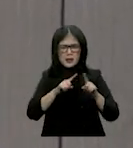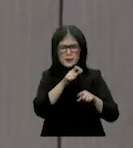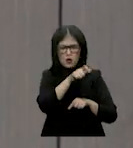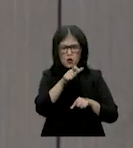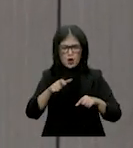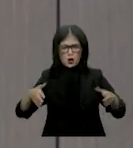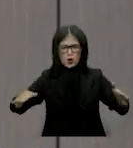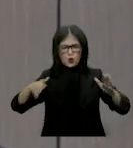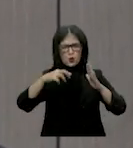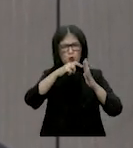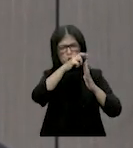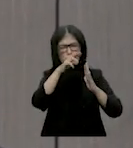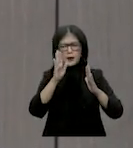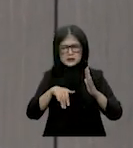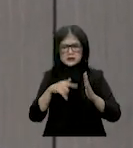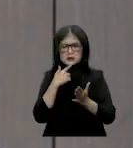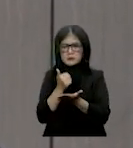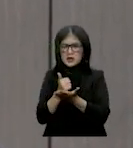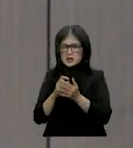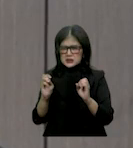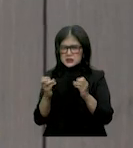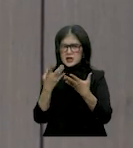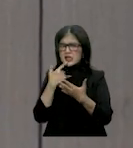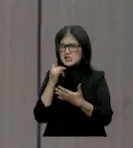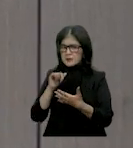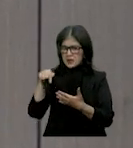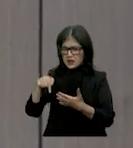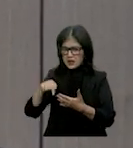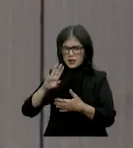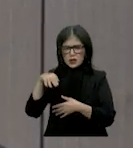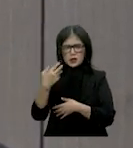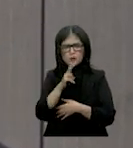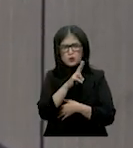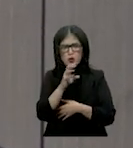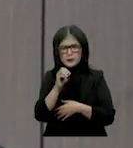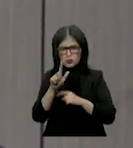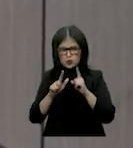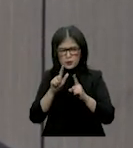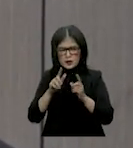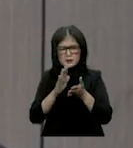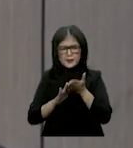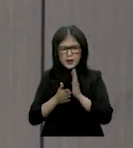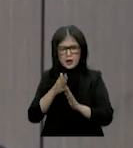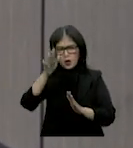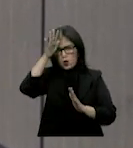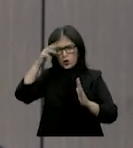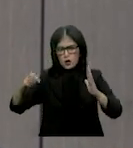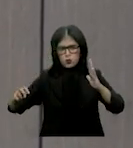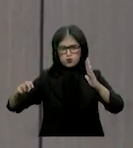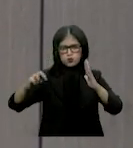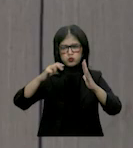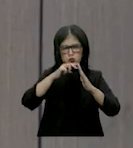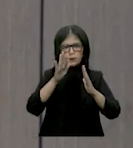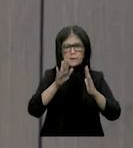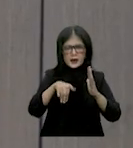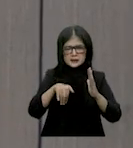tahun 2017 juga ada kejadian seperti ini persis sama ya Ada pendaki He dan Yang tahun